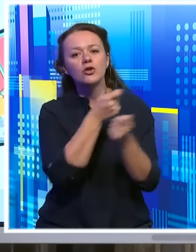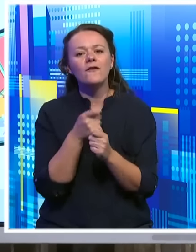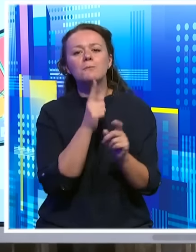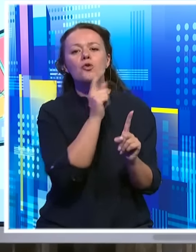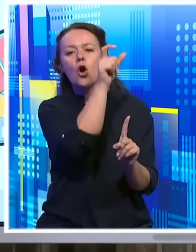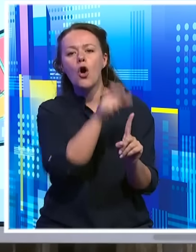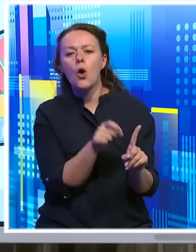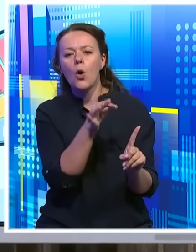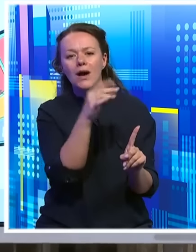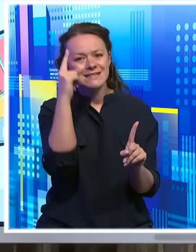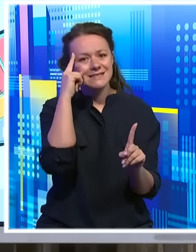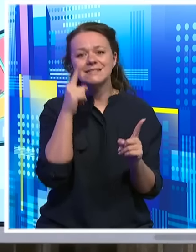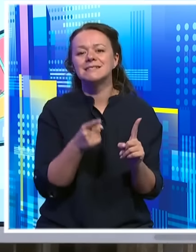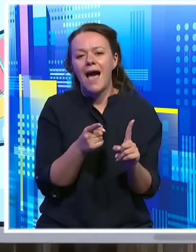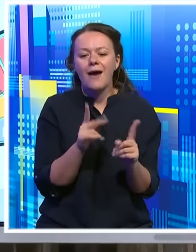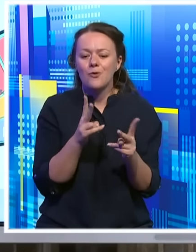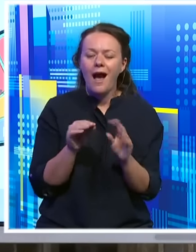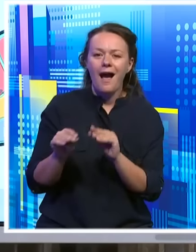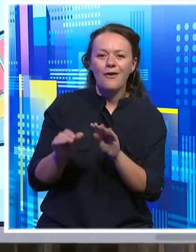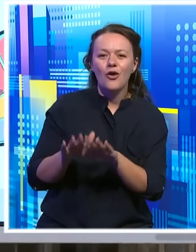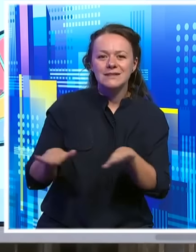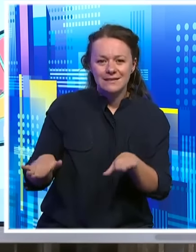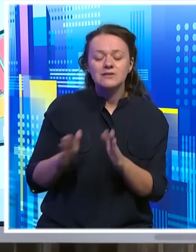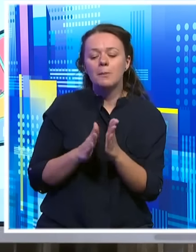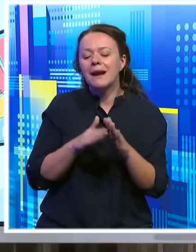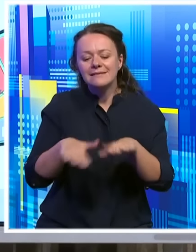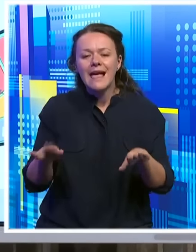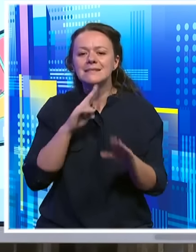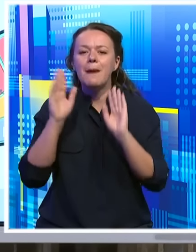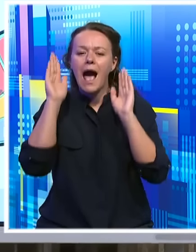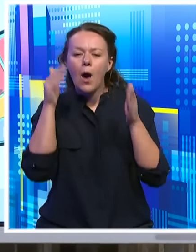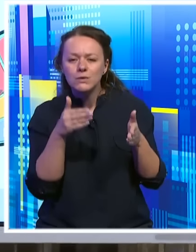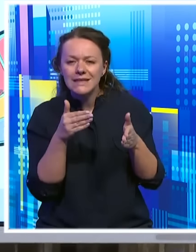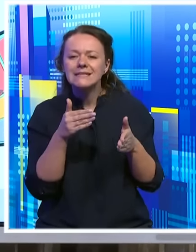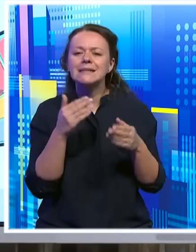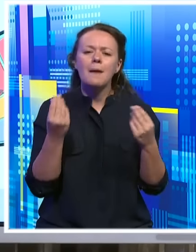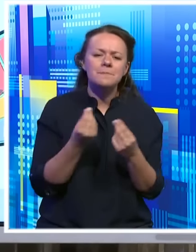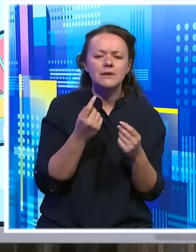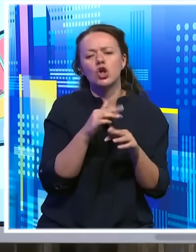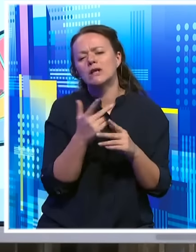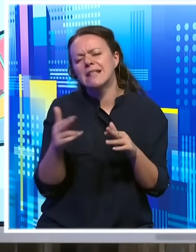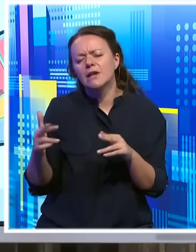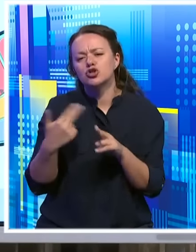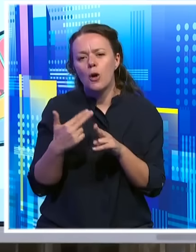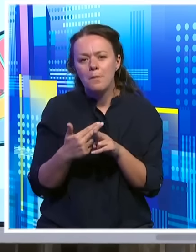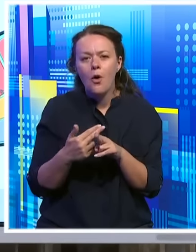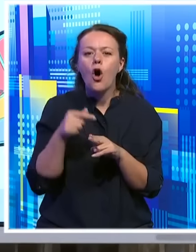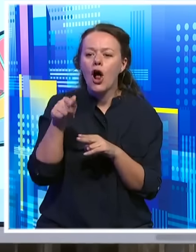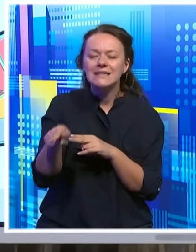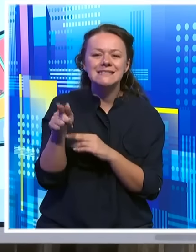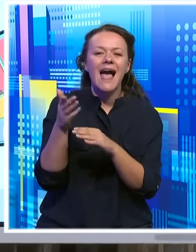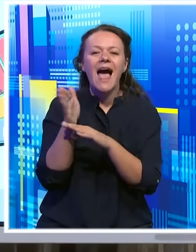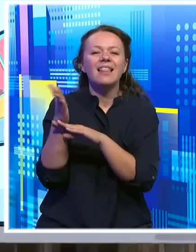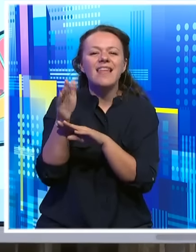jer kažu da ništa bolje ne utiče na decu sa autizmom i sličnim bolestima nego terapeutski delfini, i